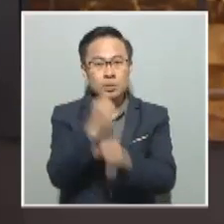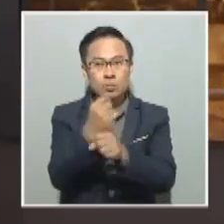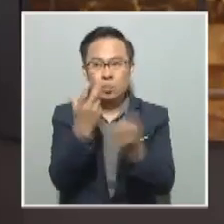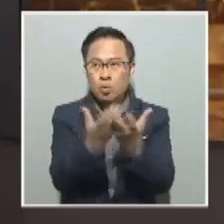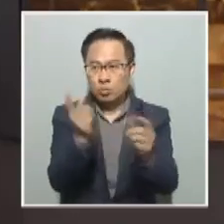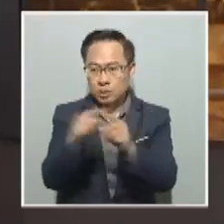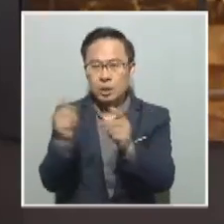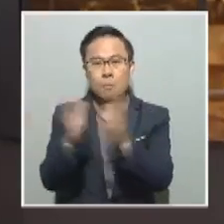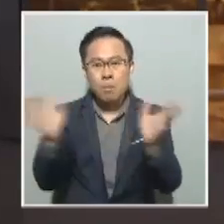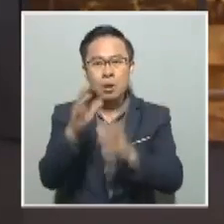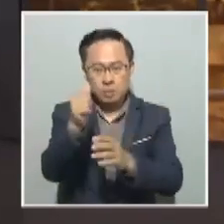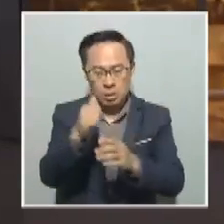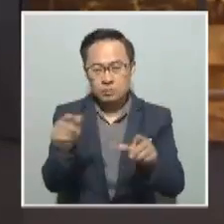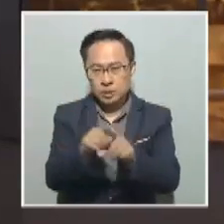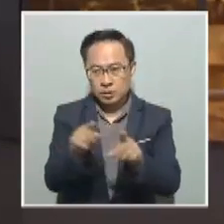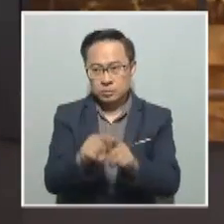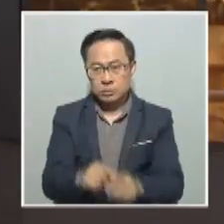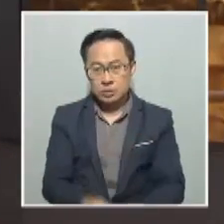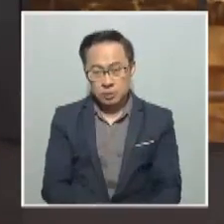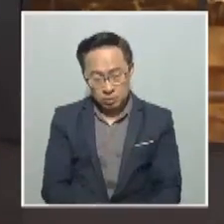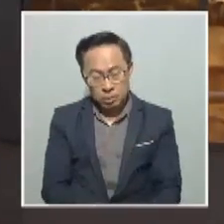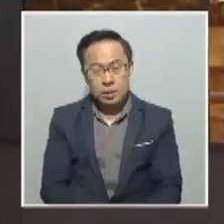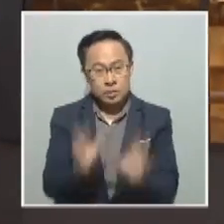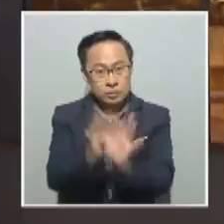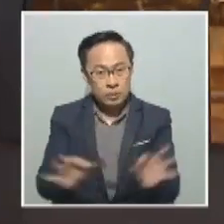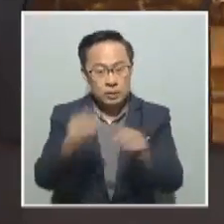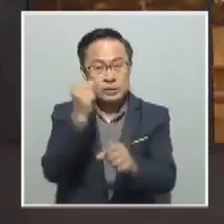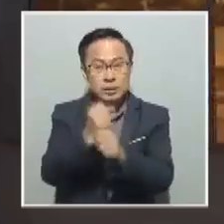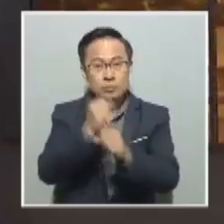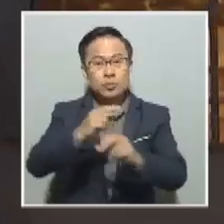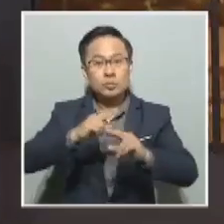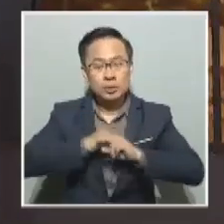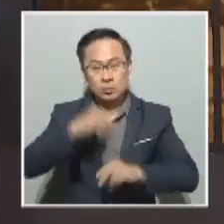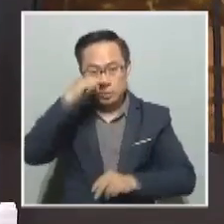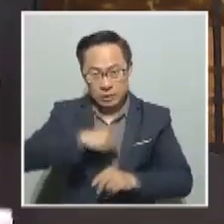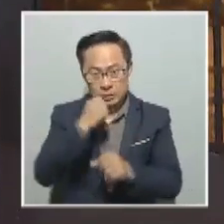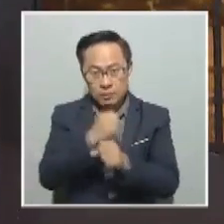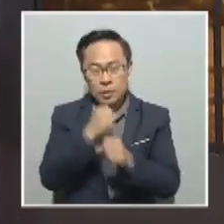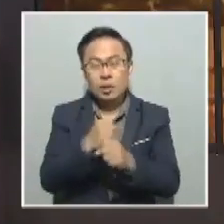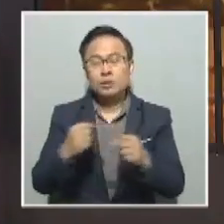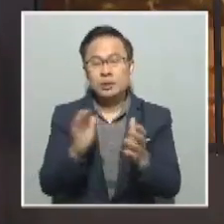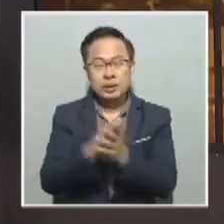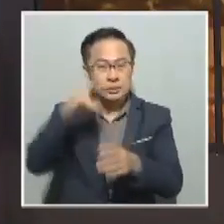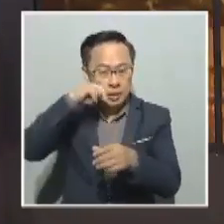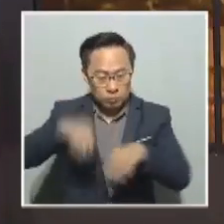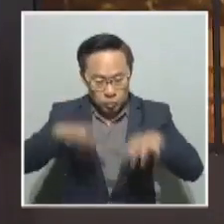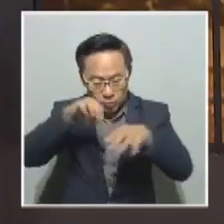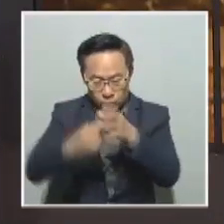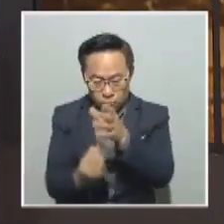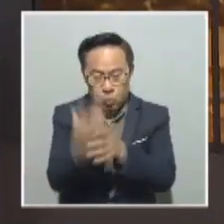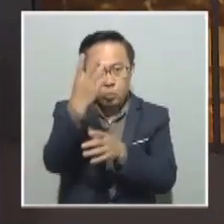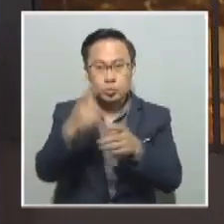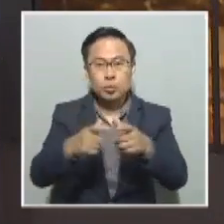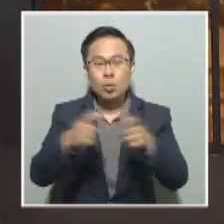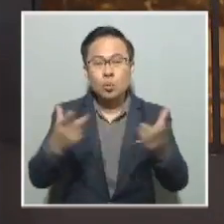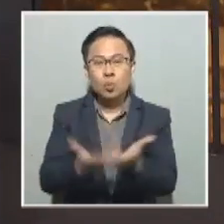ไปเป็นผลิตภัณฑ์ย่อยๆได้เยอะแยะคิดดูเองนะ ผลิตภัณฑ์คือมีในเมืองไทยเน า ะ ได้มาโดยความบังเอิญนะช่วงน้ำท่วมตอนนี้รวยแล้ว ถูกต้อง นะ